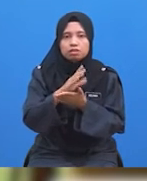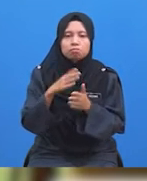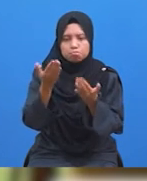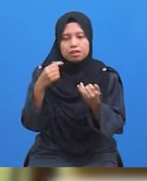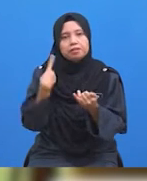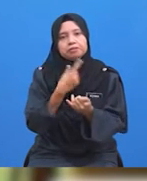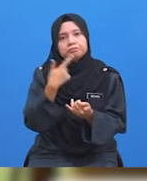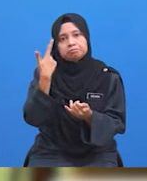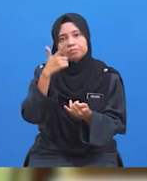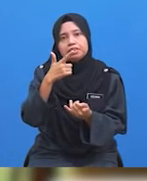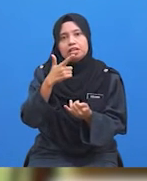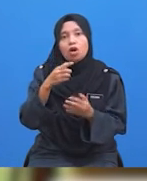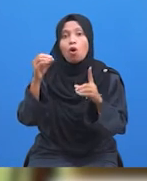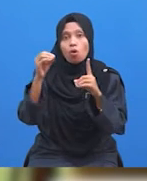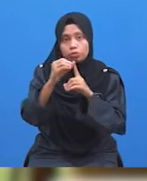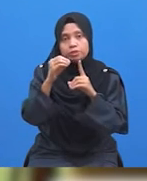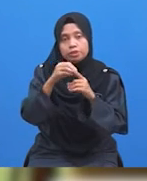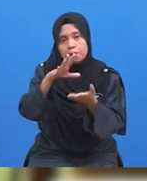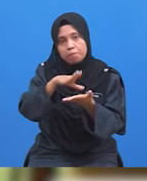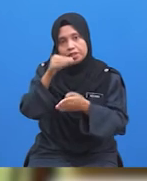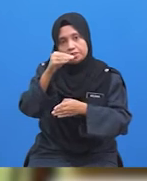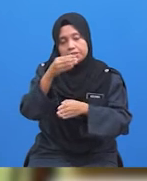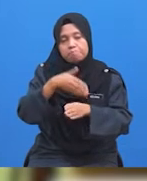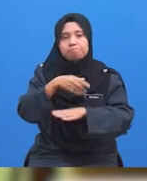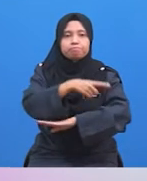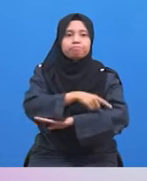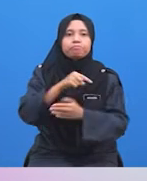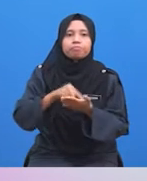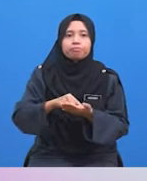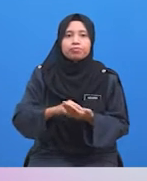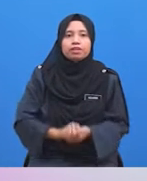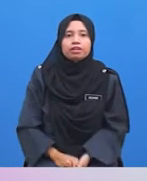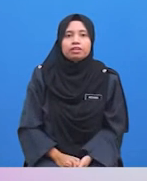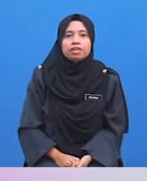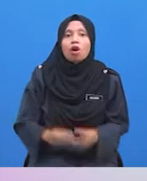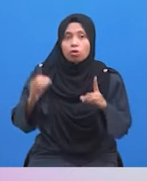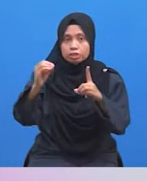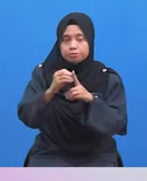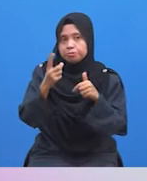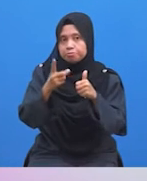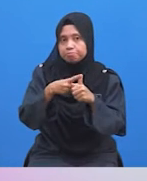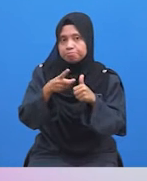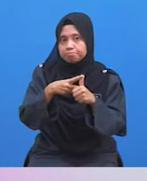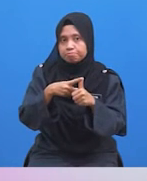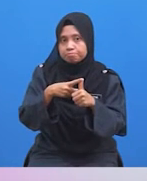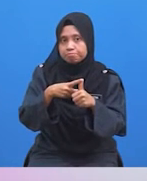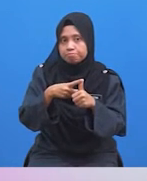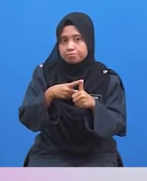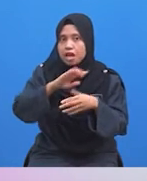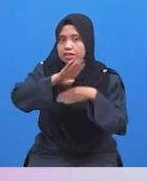kita lihat dahulu ojektif pembelajaran kita Va deh hari ini ojektif pertama ialah